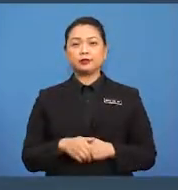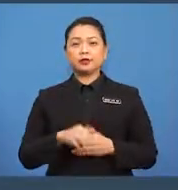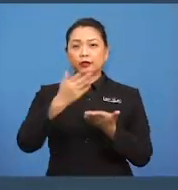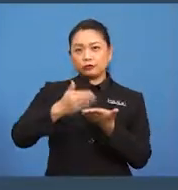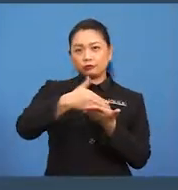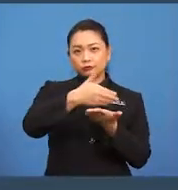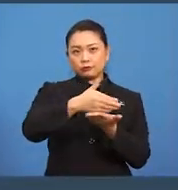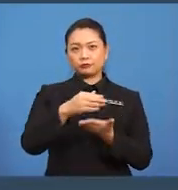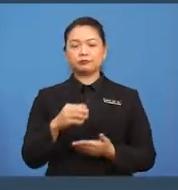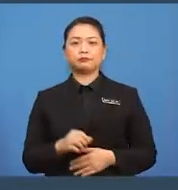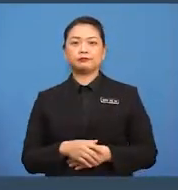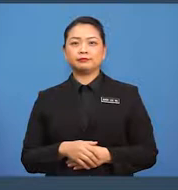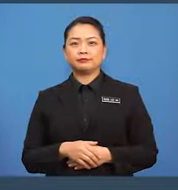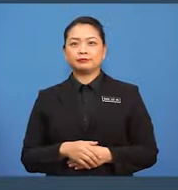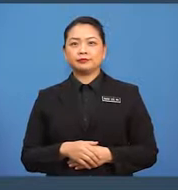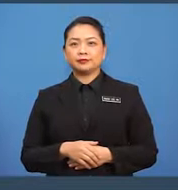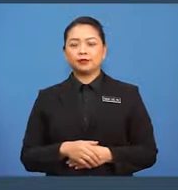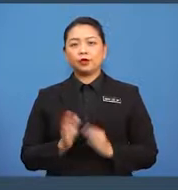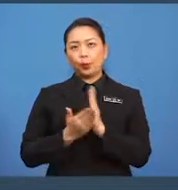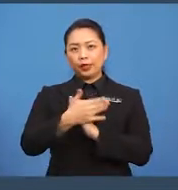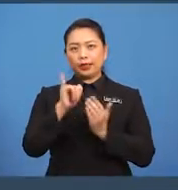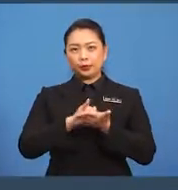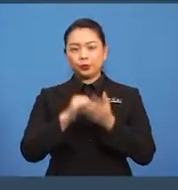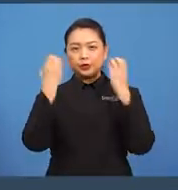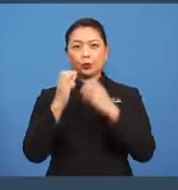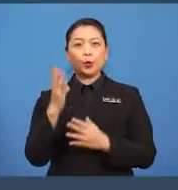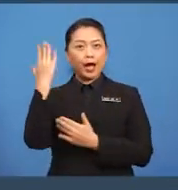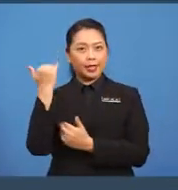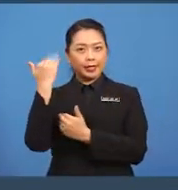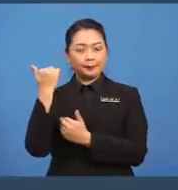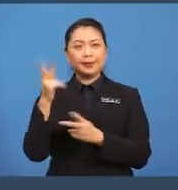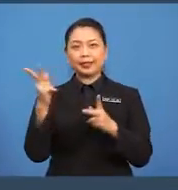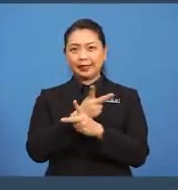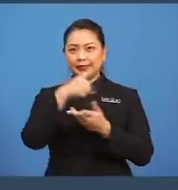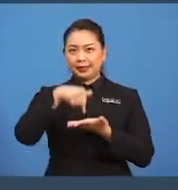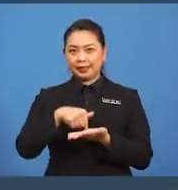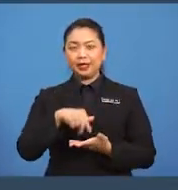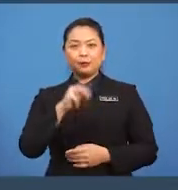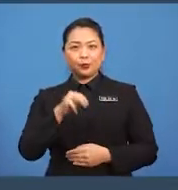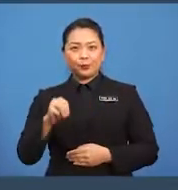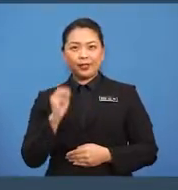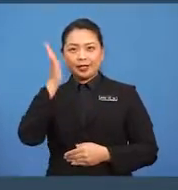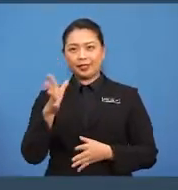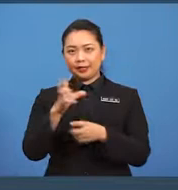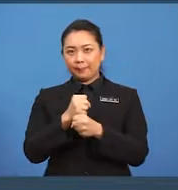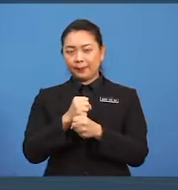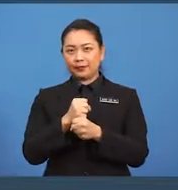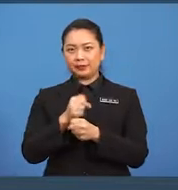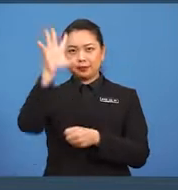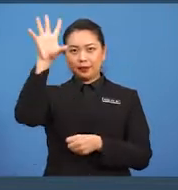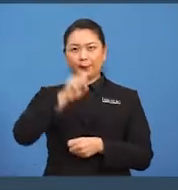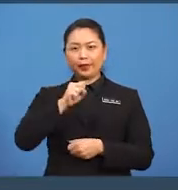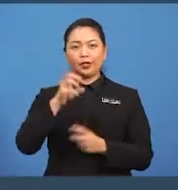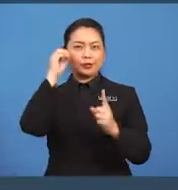sort. Oleh itu, cikgu berharap episod kali ini murid akan dapat mencapai